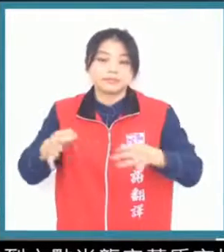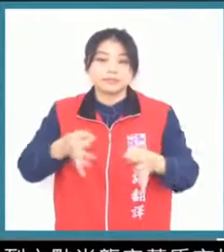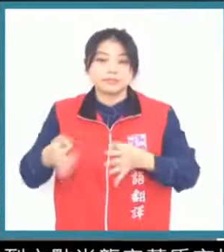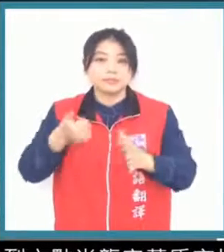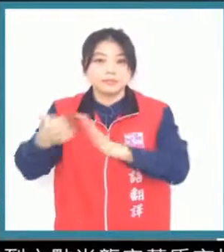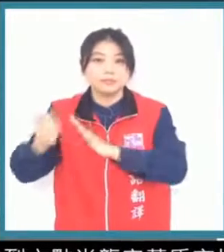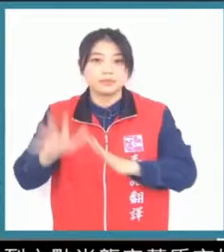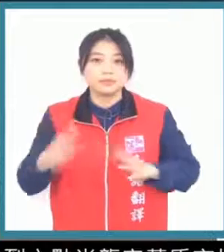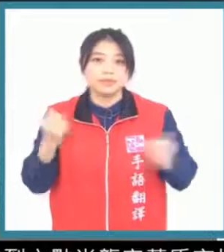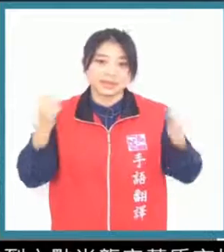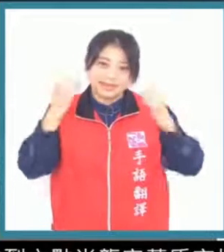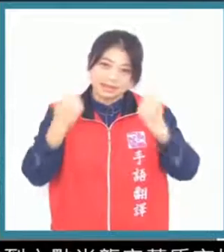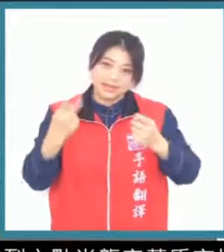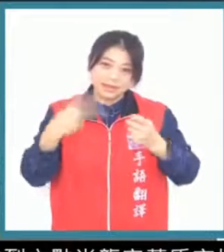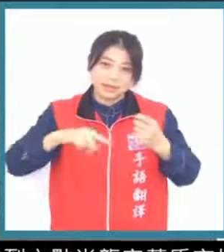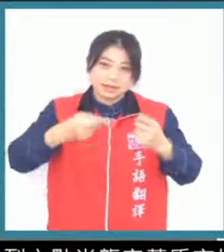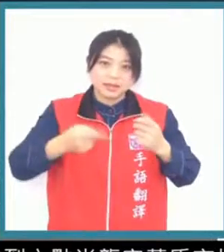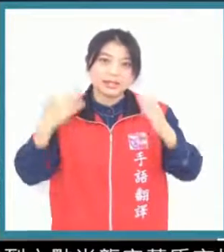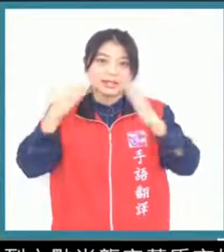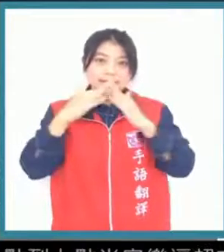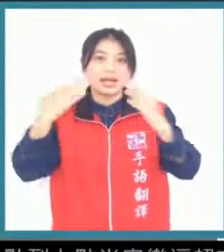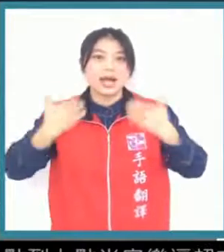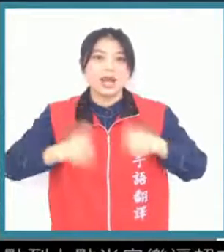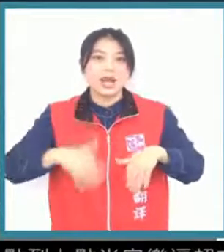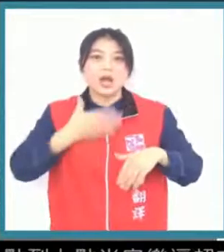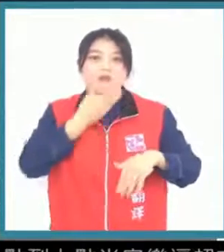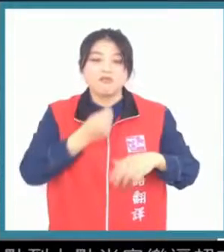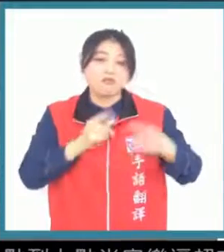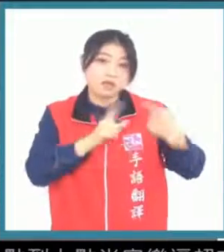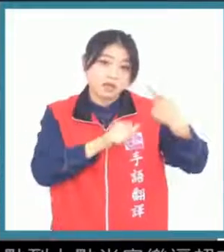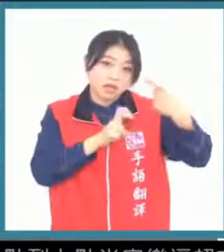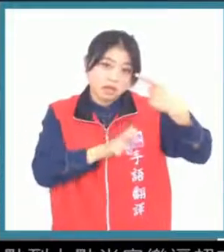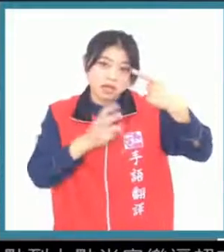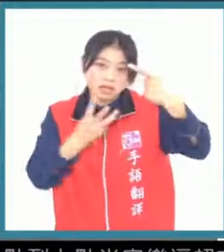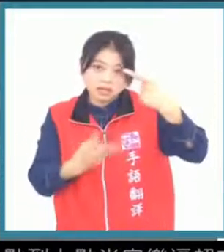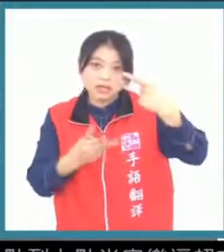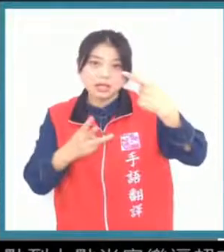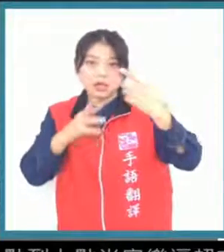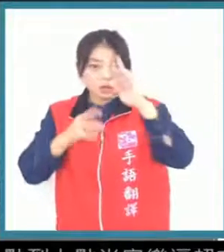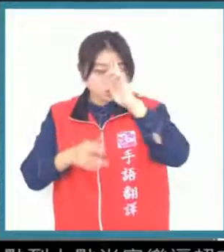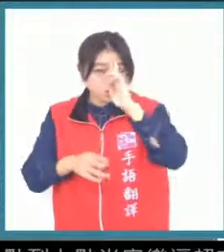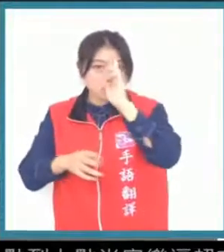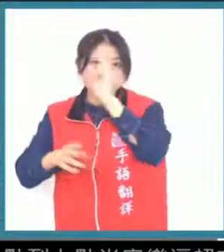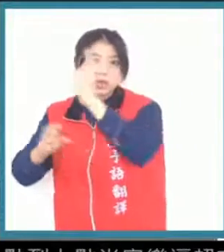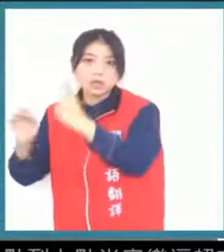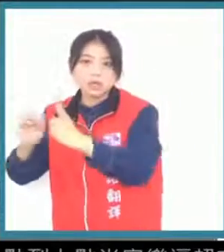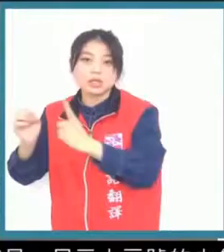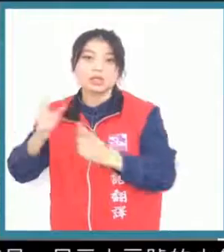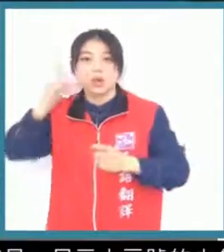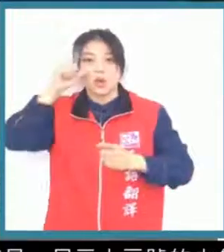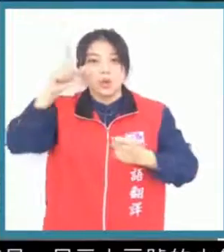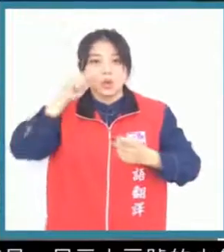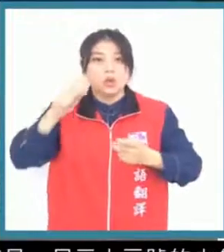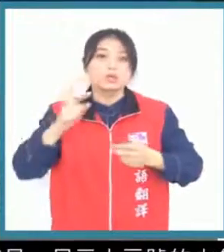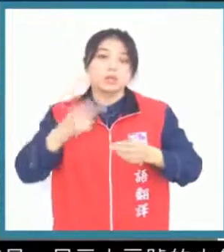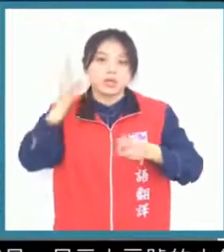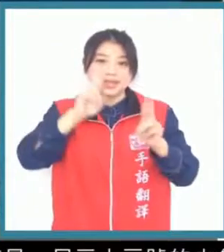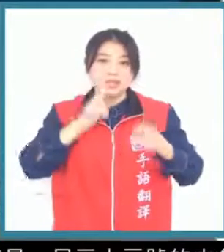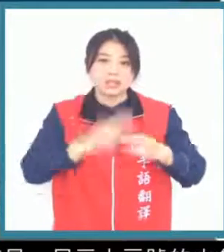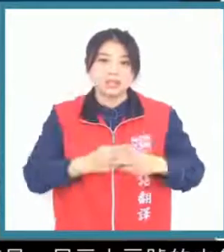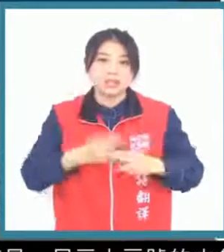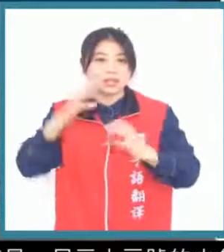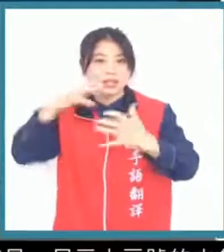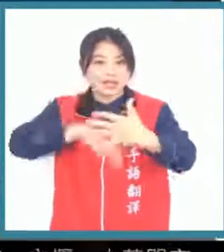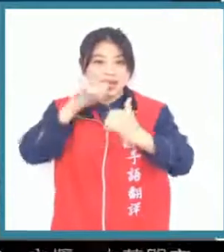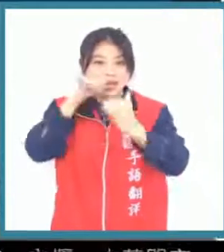市桃园龙安店。再来是1月23号的中午12点到1点，远传电信内坜中华门市，